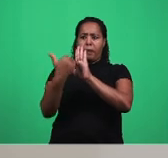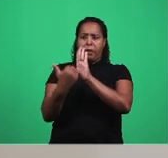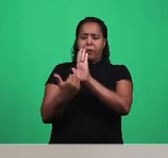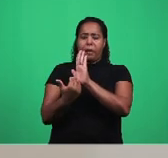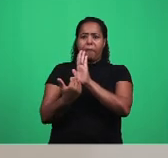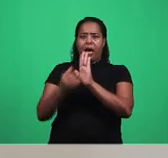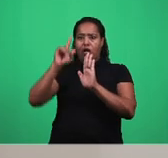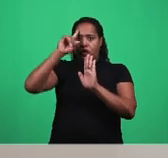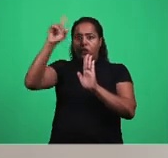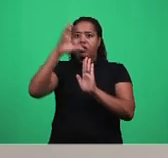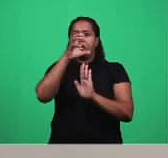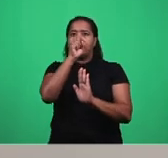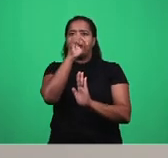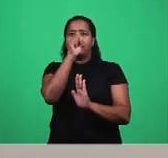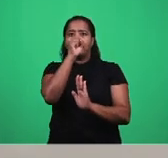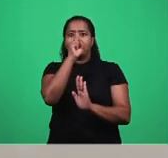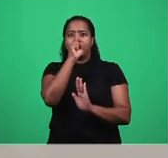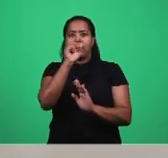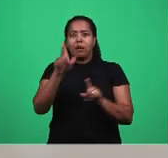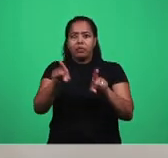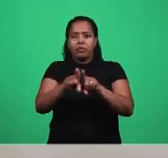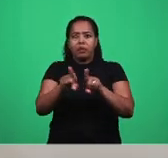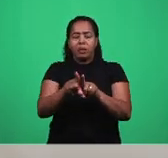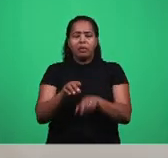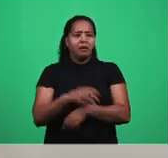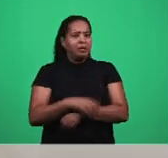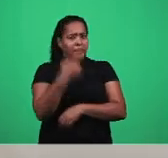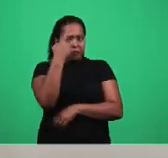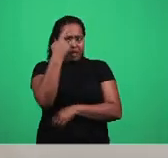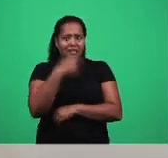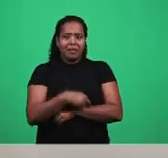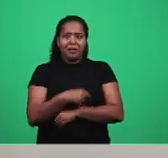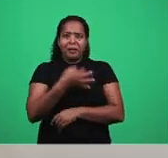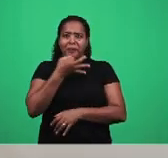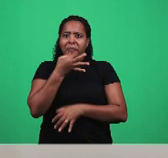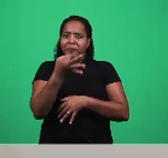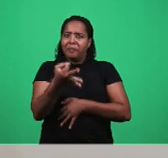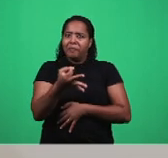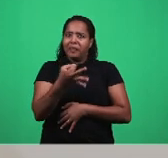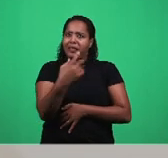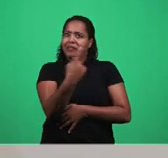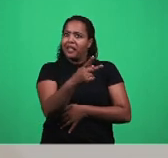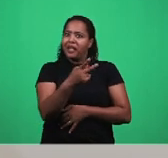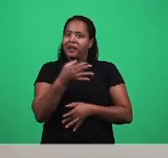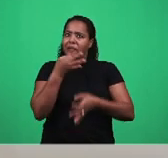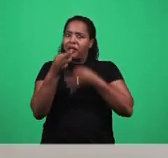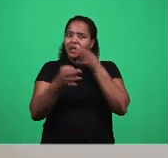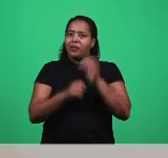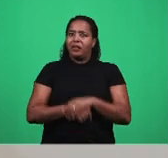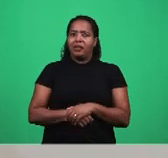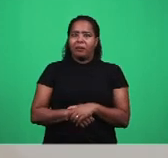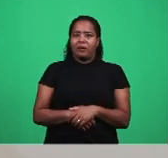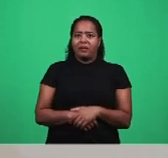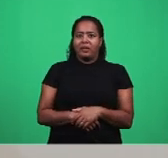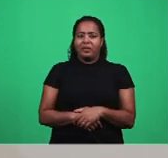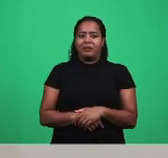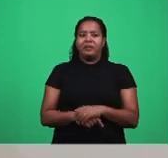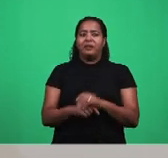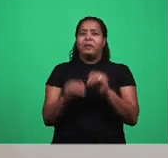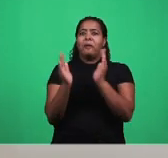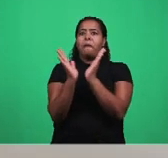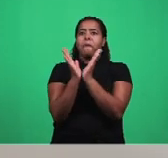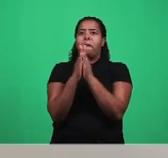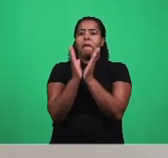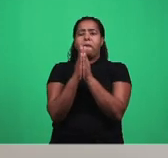tableau de programmation les samedis. Pensez à cela. L'autre vient de Palmas. Sur l'analyse technique de